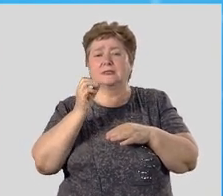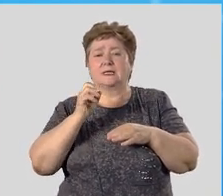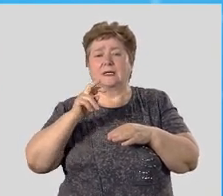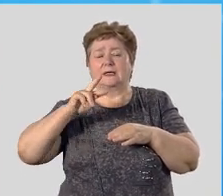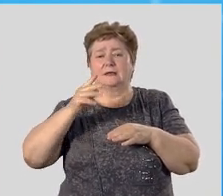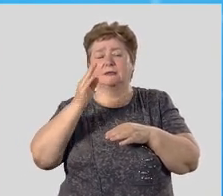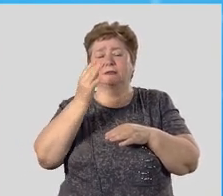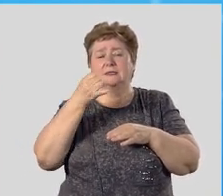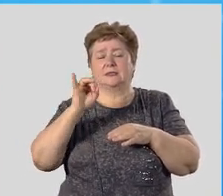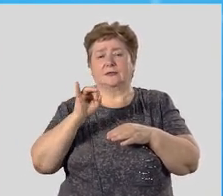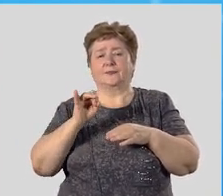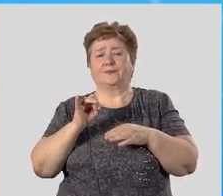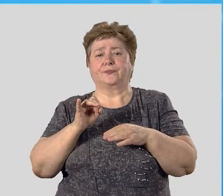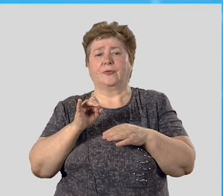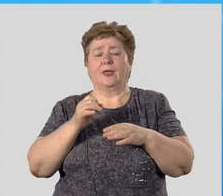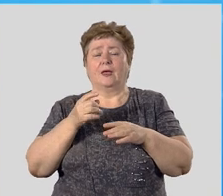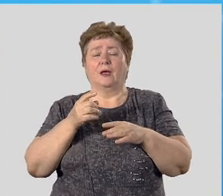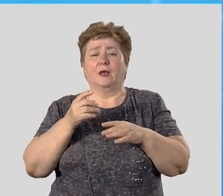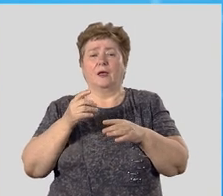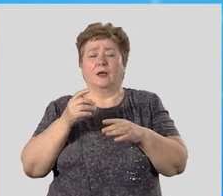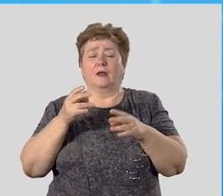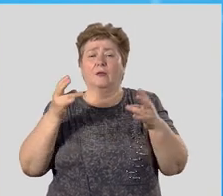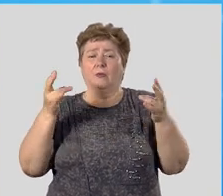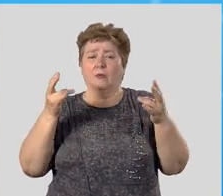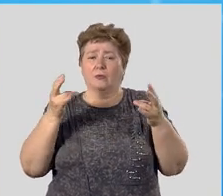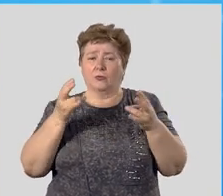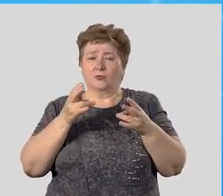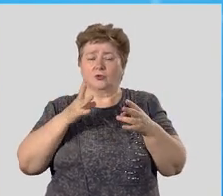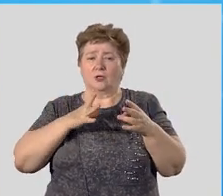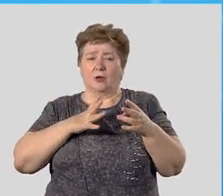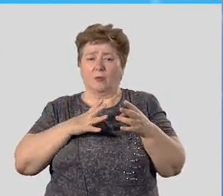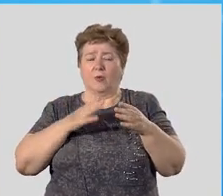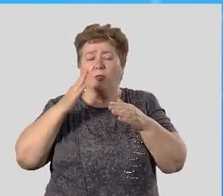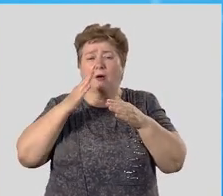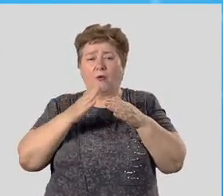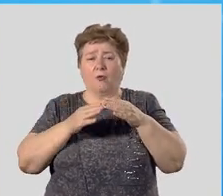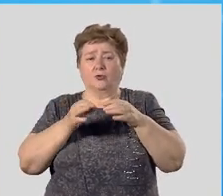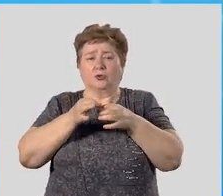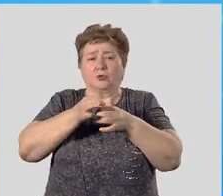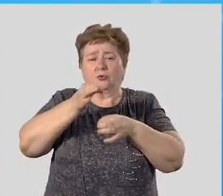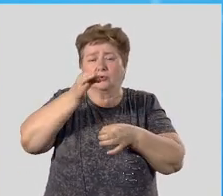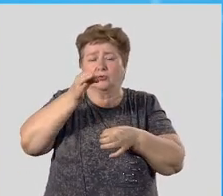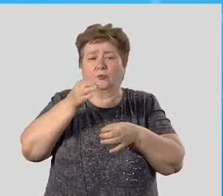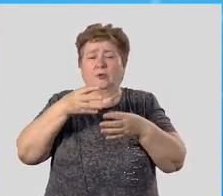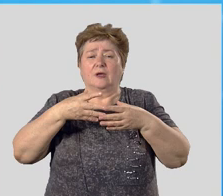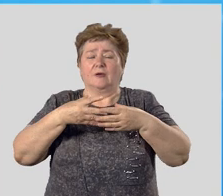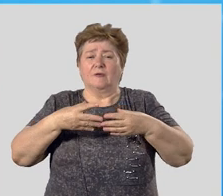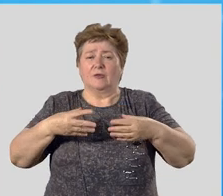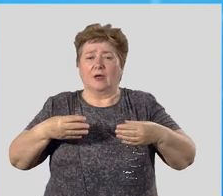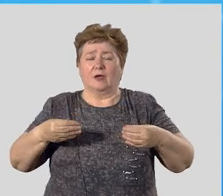Цельсием. Для этого Цельсий поместил кончик трубочки в тающий